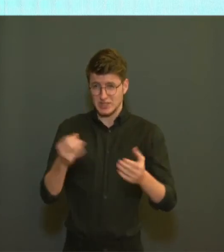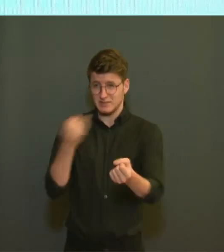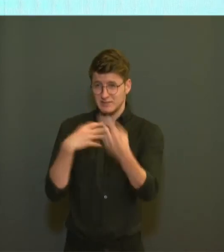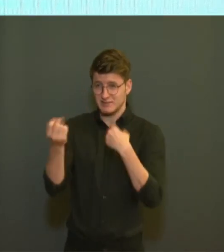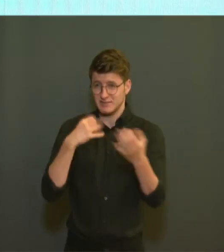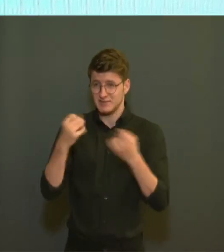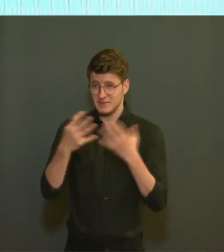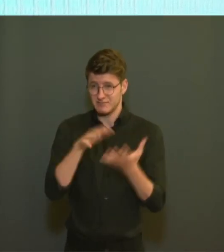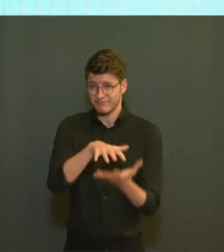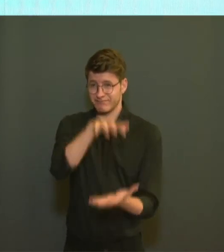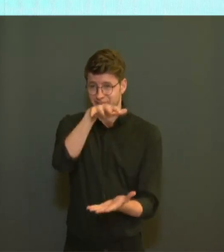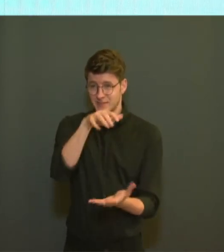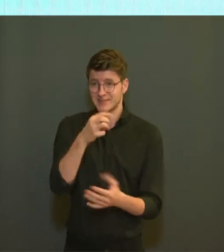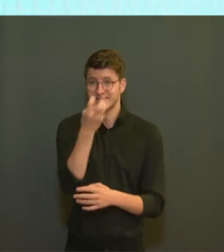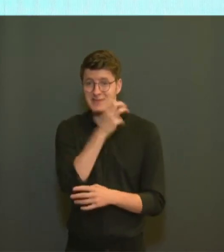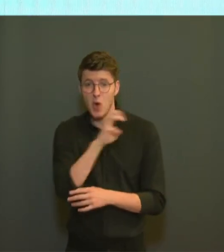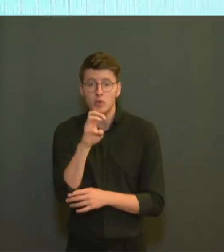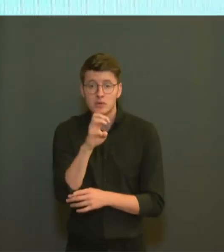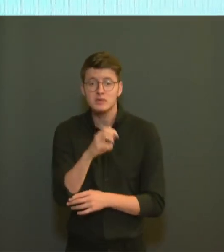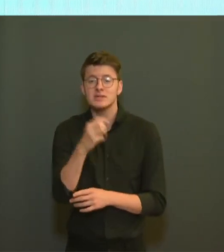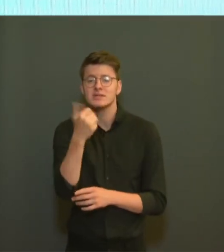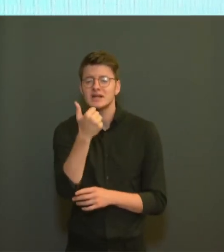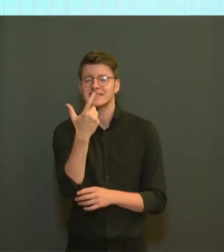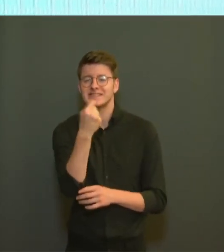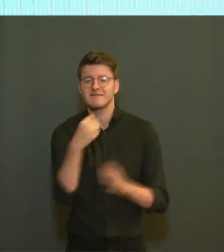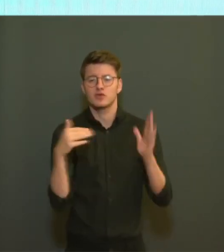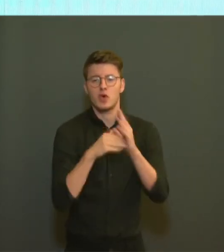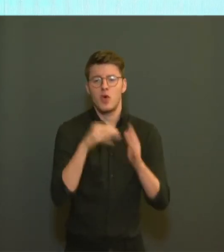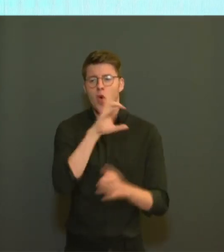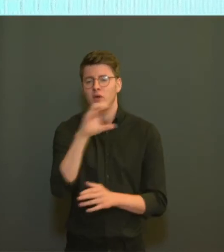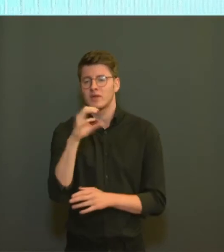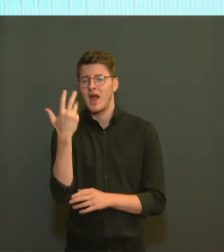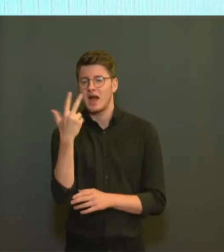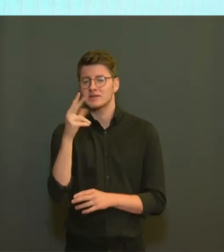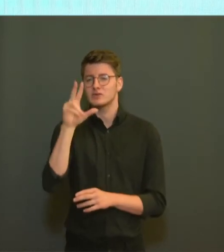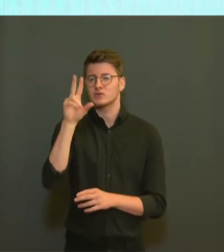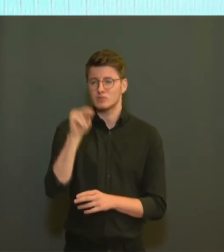376.000 uit een oranje zone en 64.836